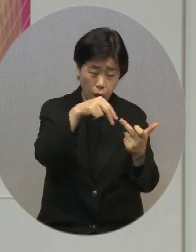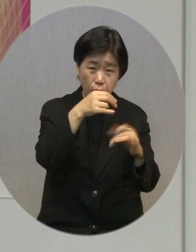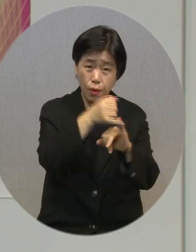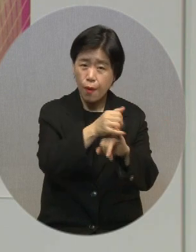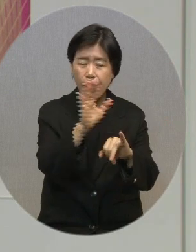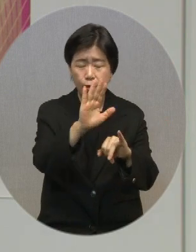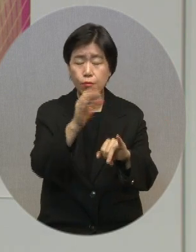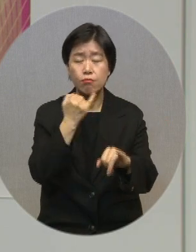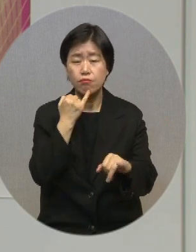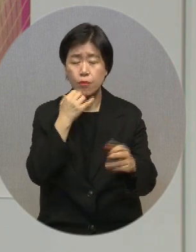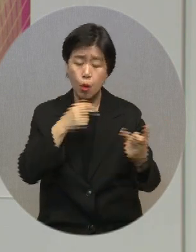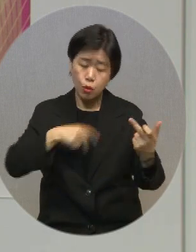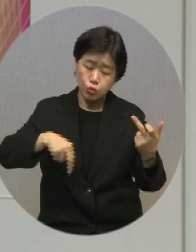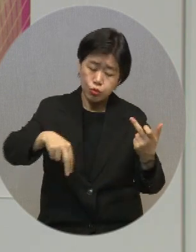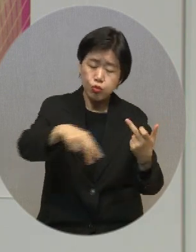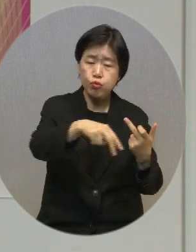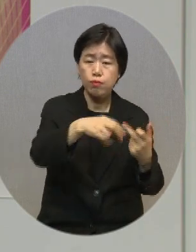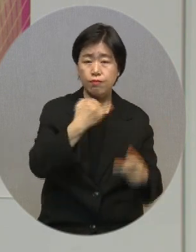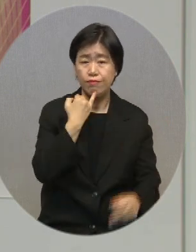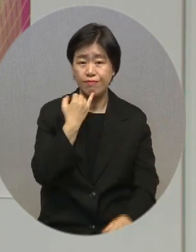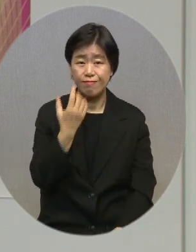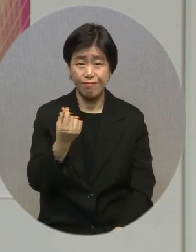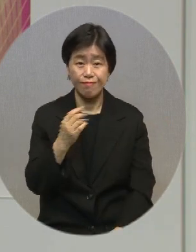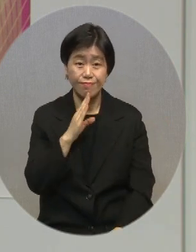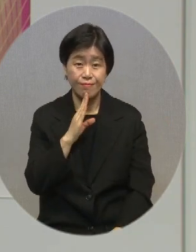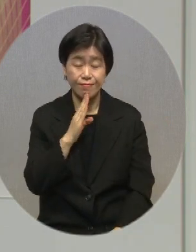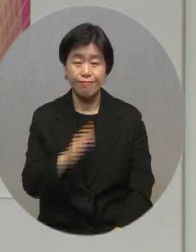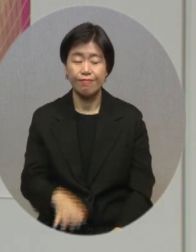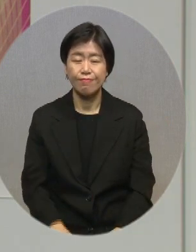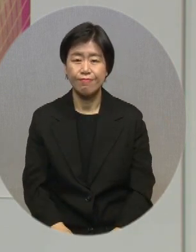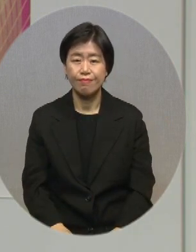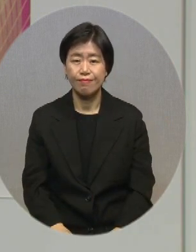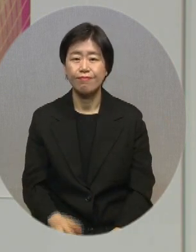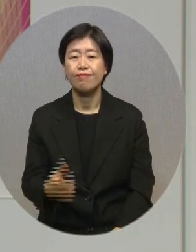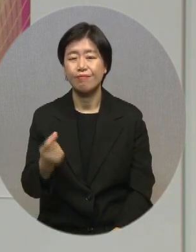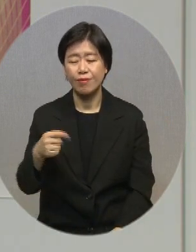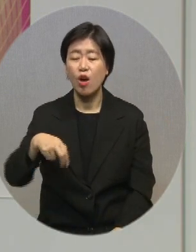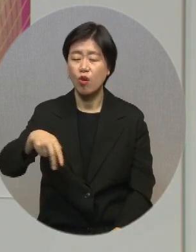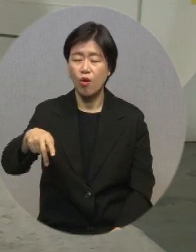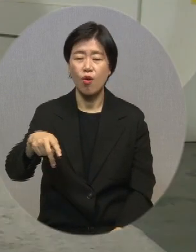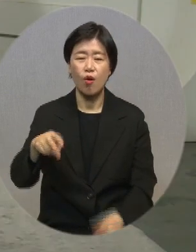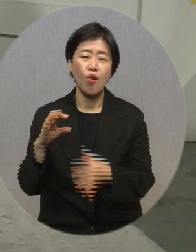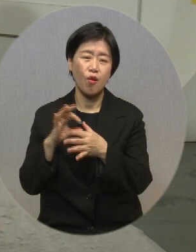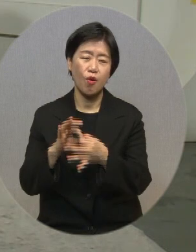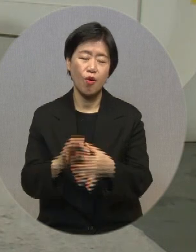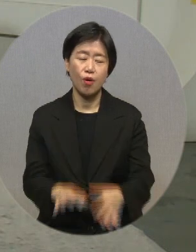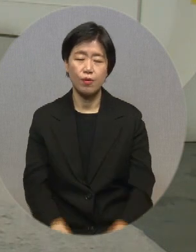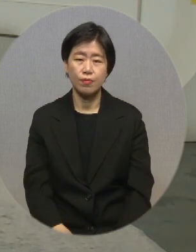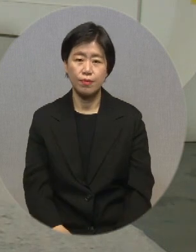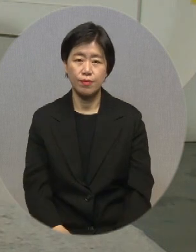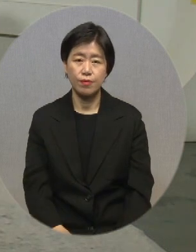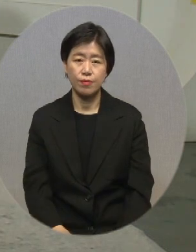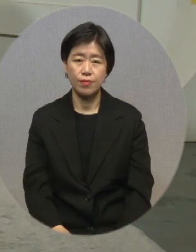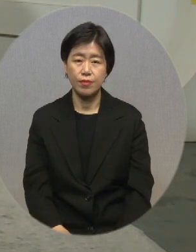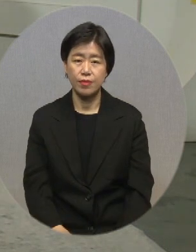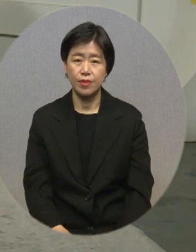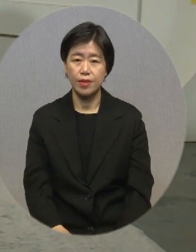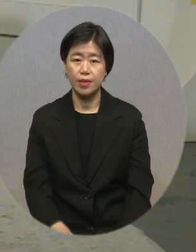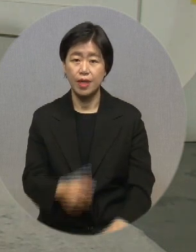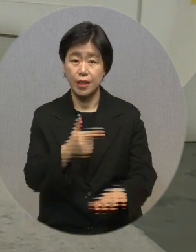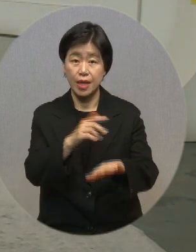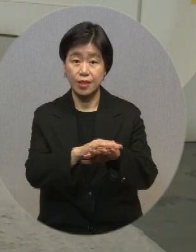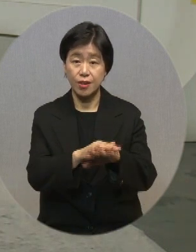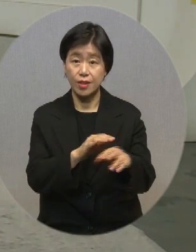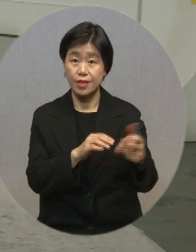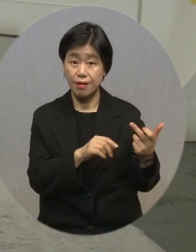네. 정도만 걸어도 굉장히 도움이 되실 것 같습니다. 대단하신 거죠. 예. 네. 그건 네. 걷고 있어요. 네. 계룡산이